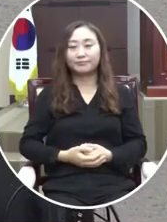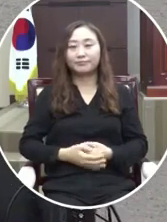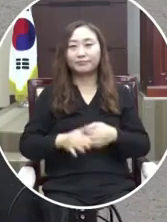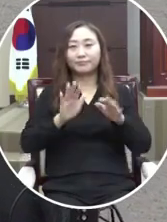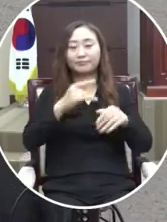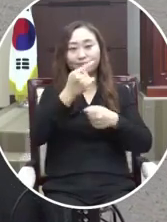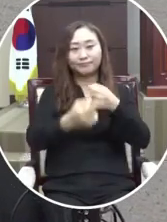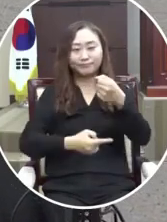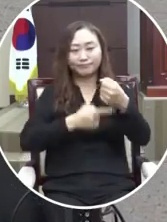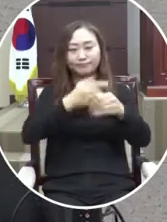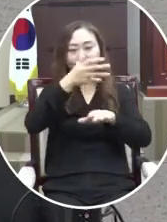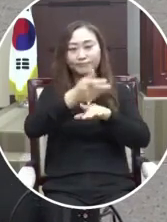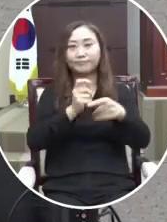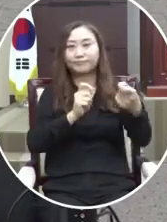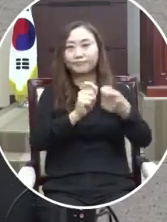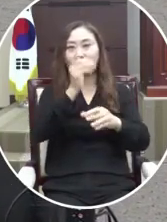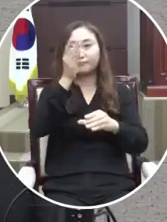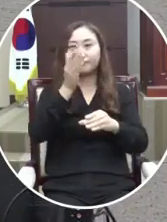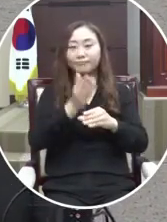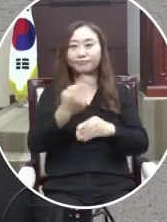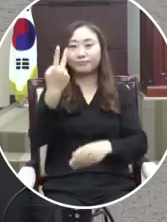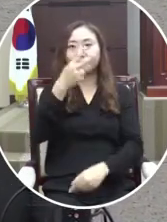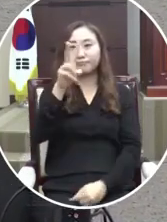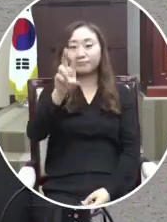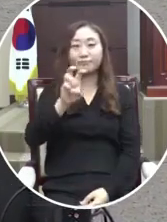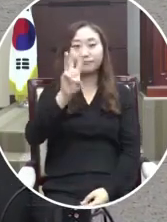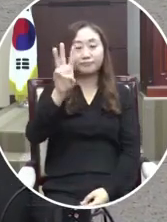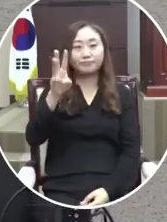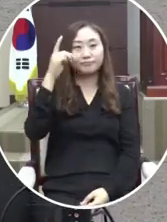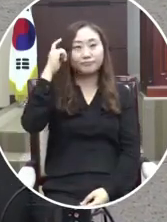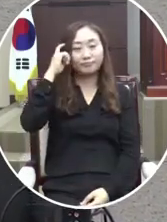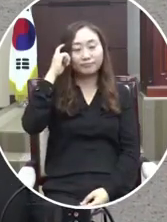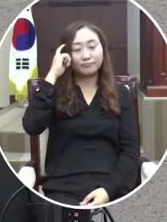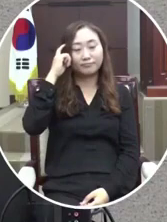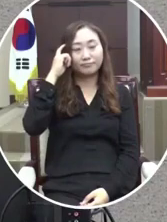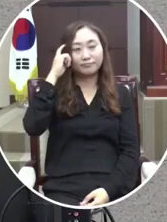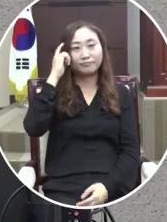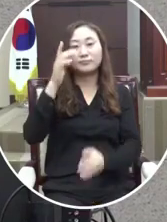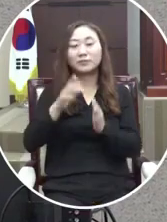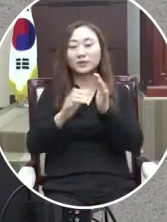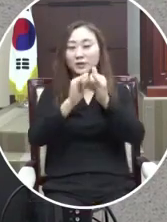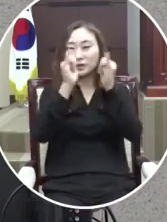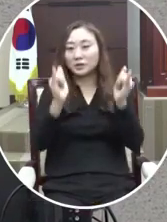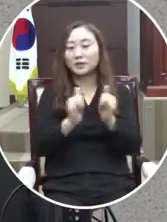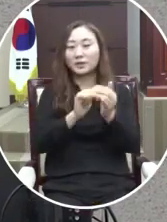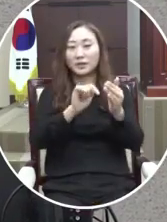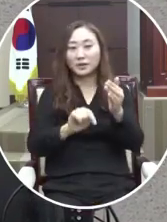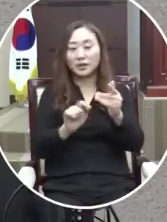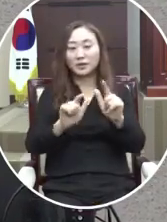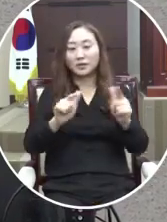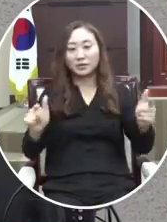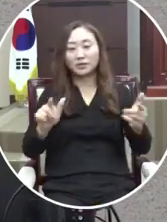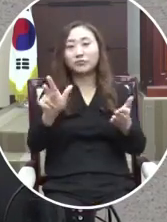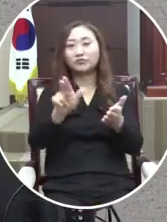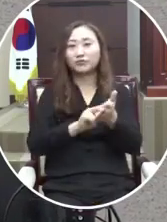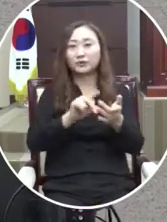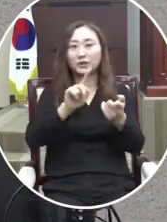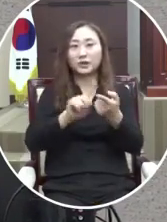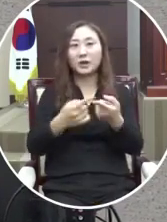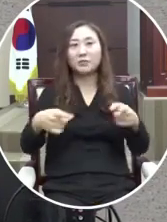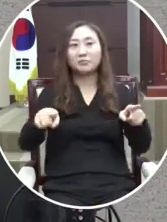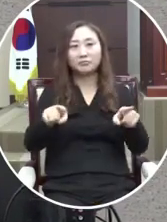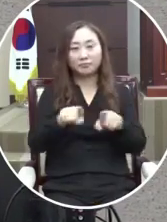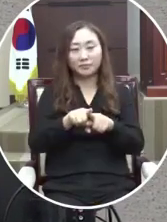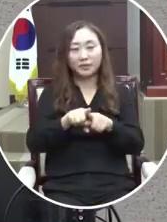다난했던 올 한 해가 지나가고 있습니다. 2023년을 뒤돌아보며 우리 사회가 직면한 여러 문제에 대해 함께